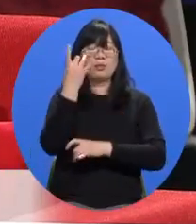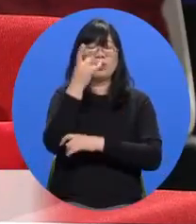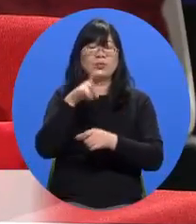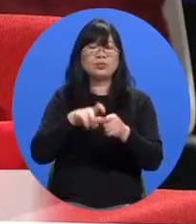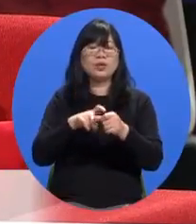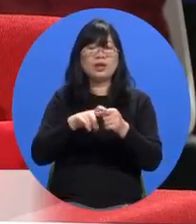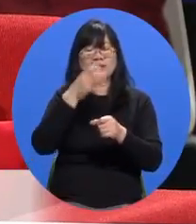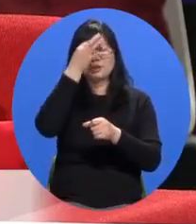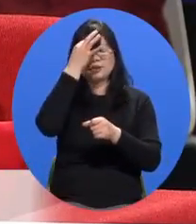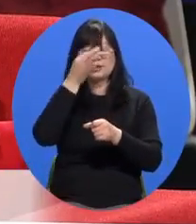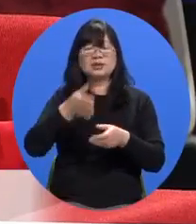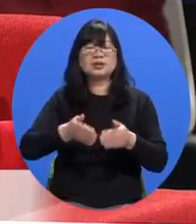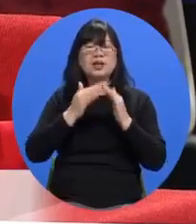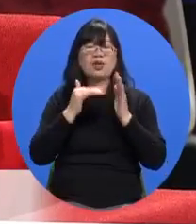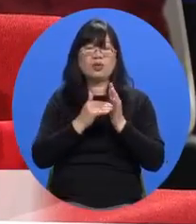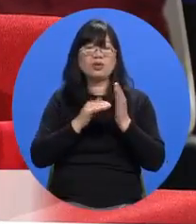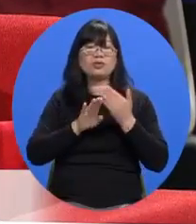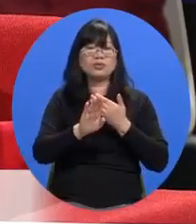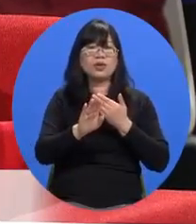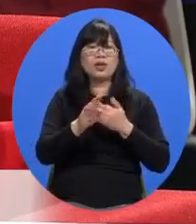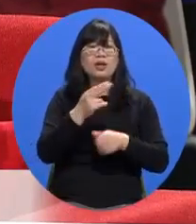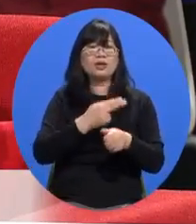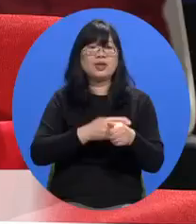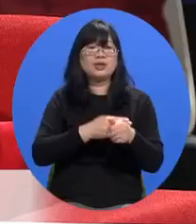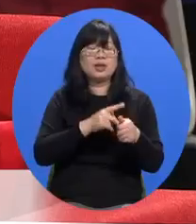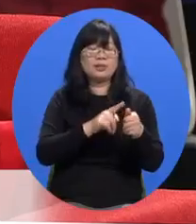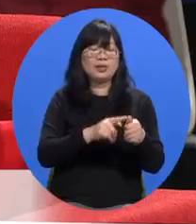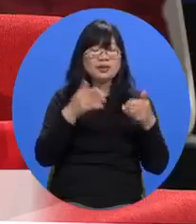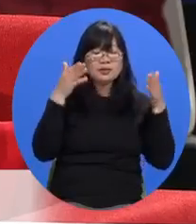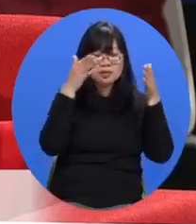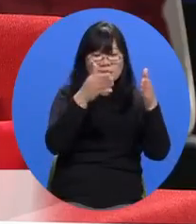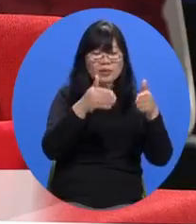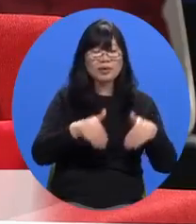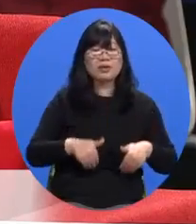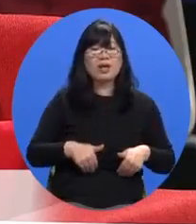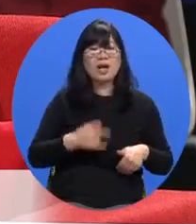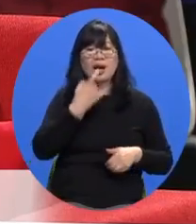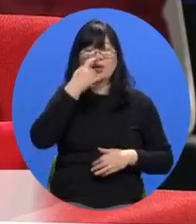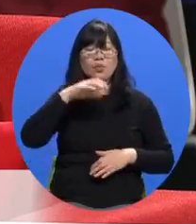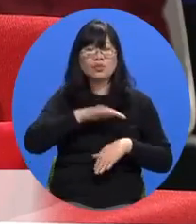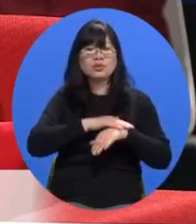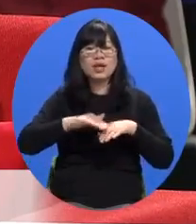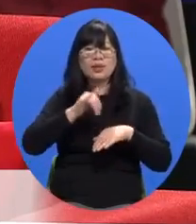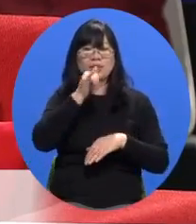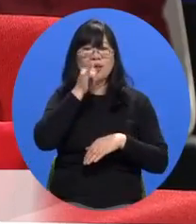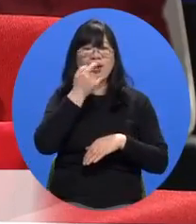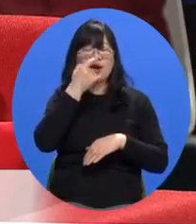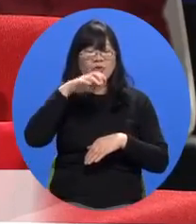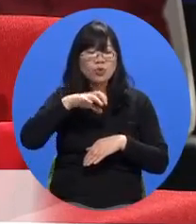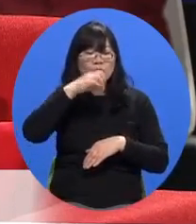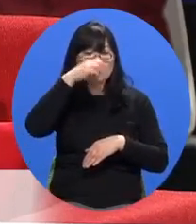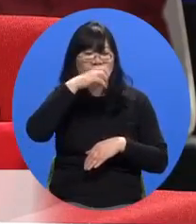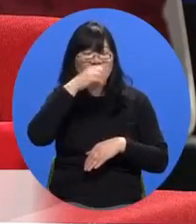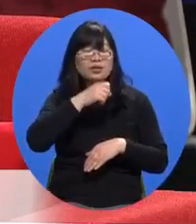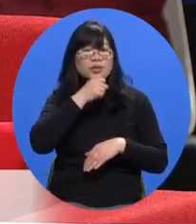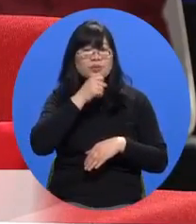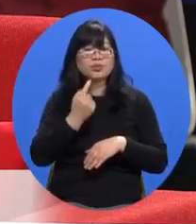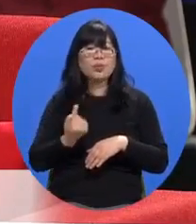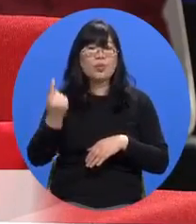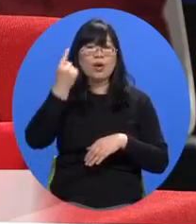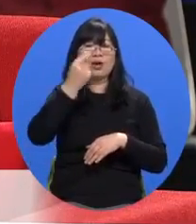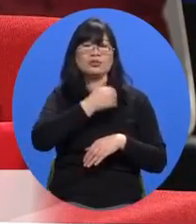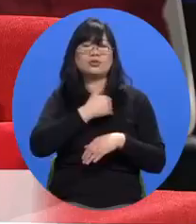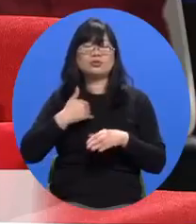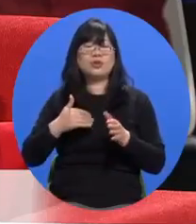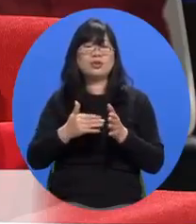본질적인 기능을 좀 정립하고 그것에 선생님들이 조금 전념할 수 있도록. 학원은 그래서 잘 되잖아요. 그냥 학원은 그냥 점수 높여주면 되는